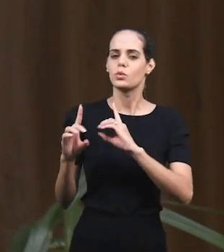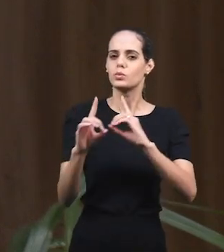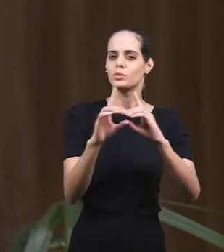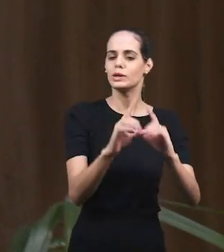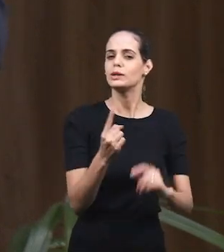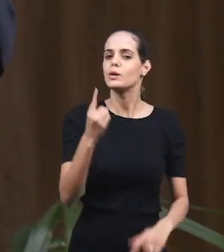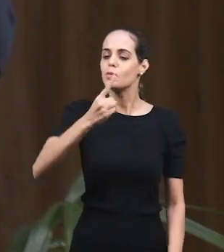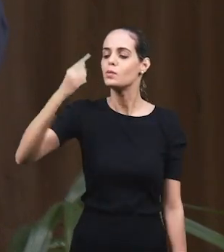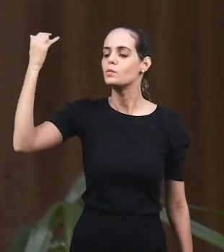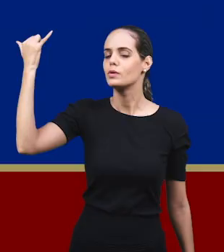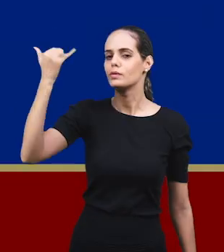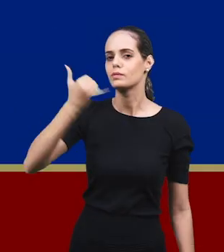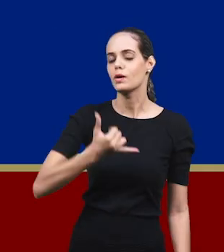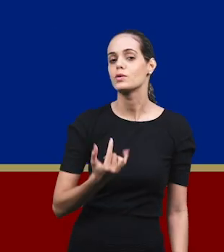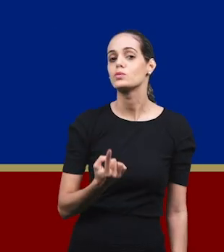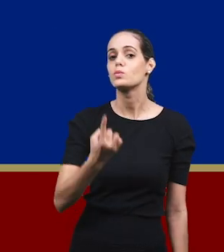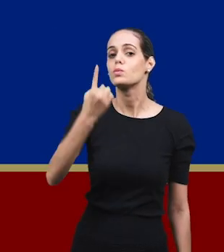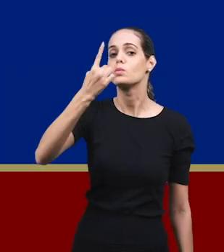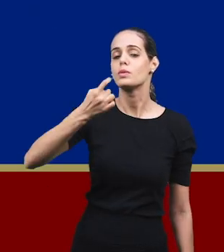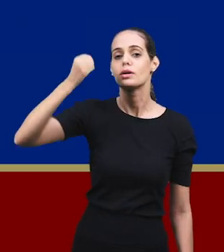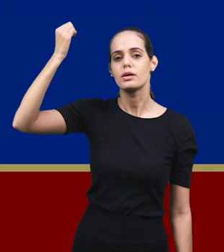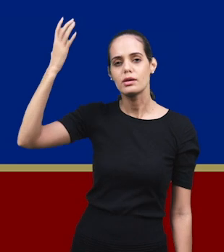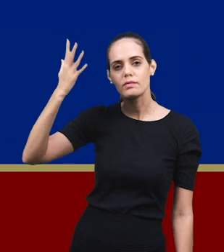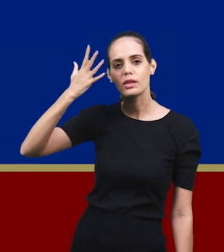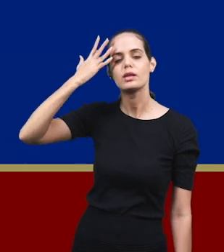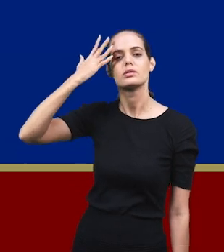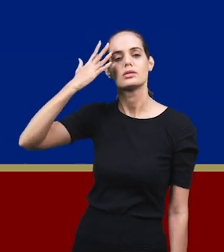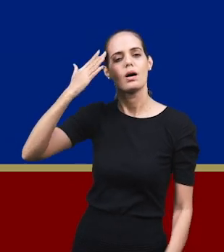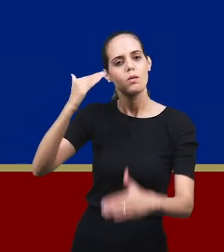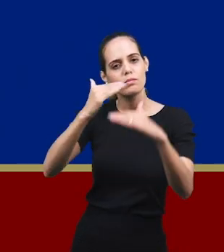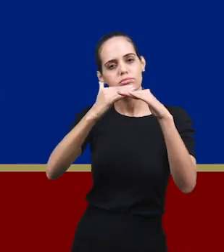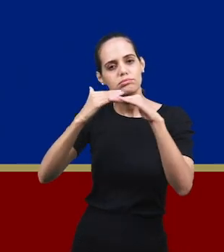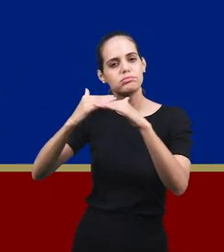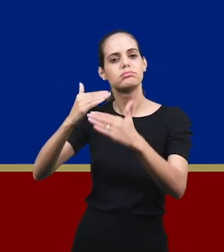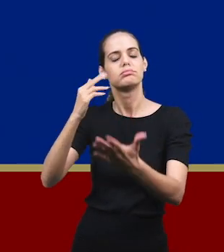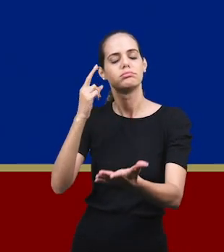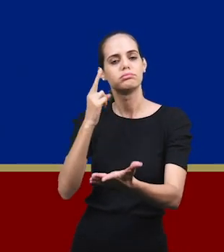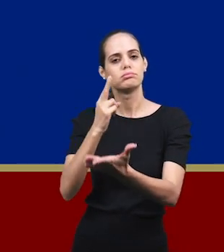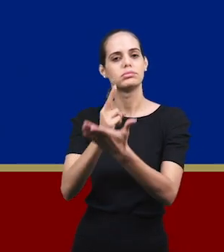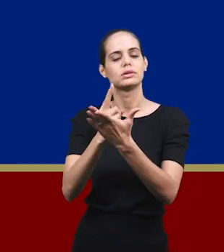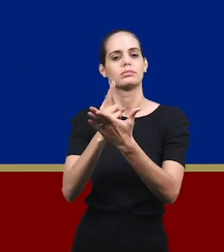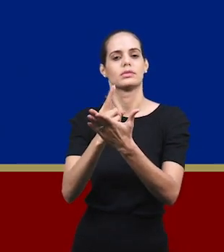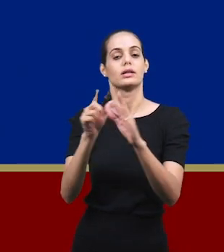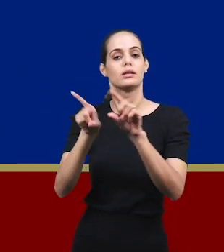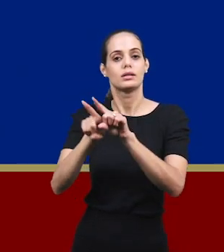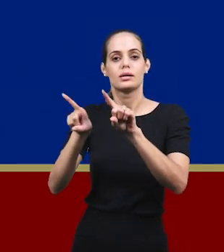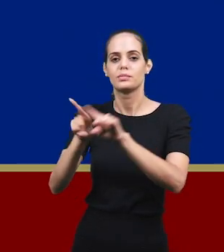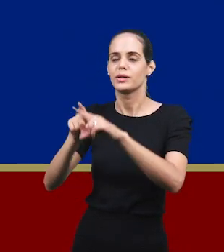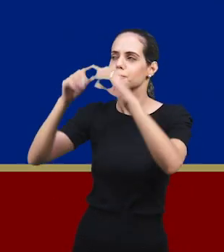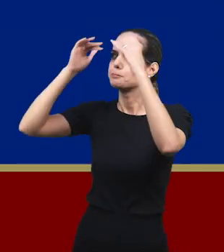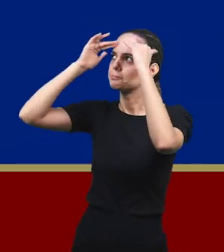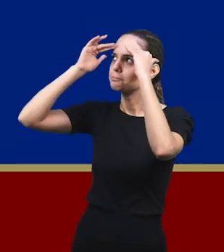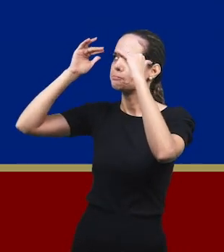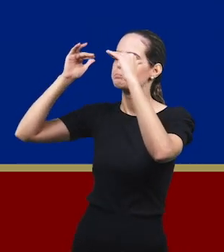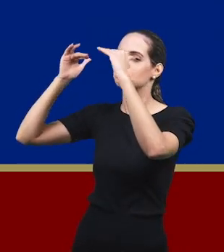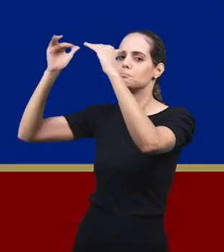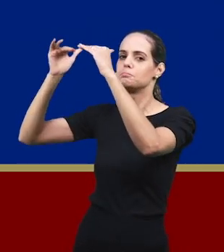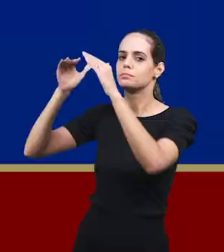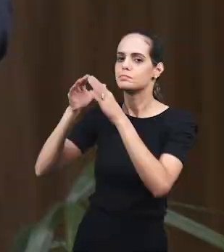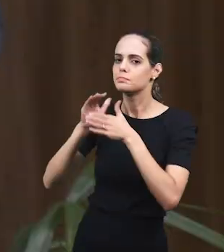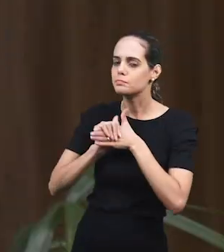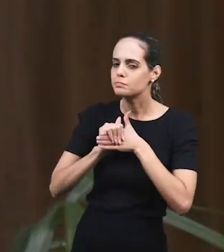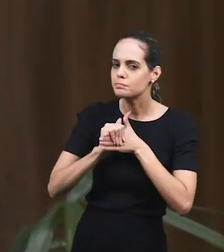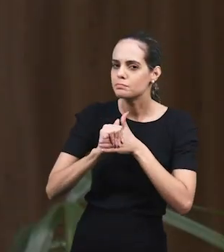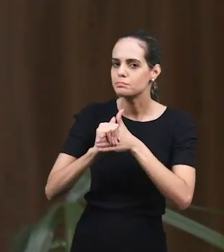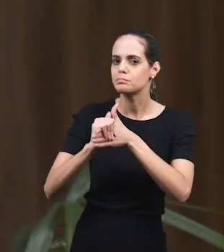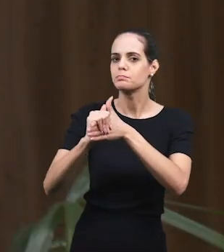les chrétiens vivent la même doctrine, vivent sur la même voie, sur la même révélation, la même